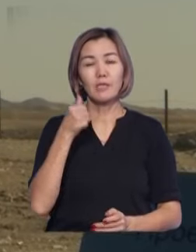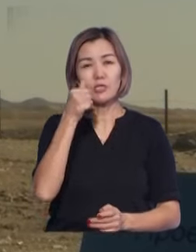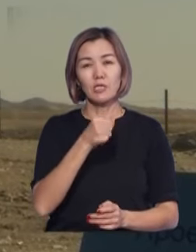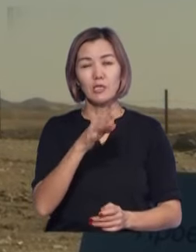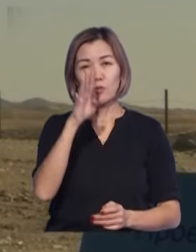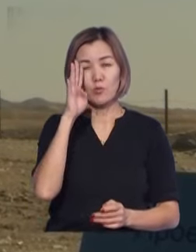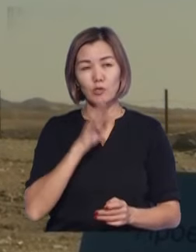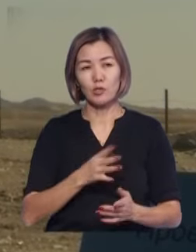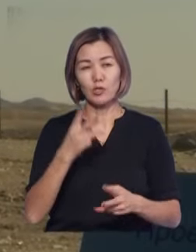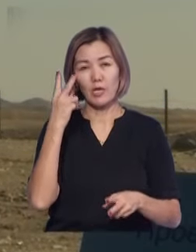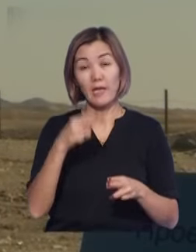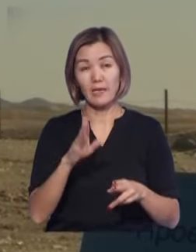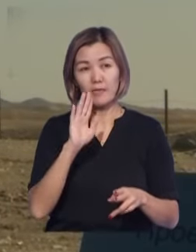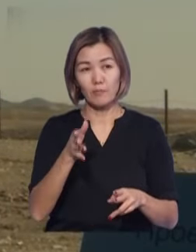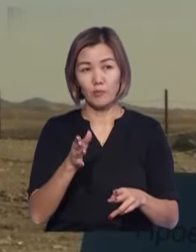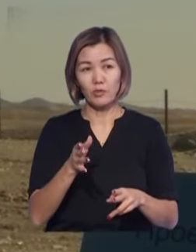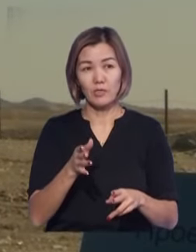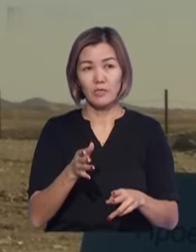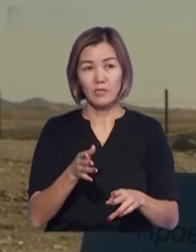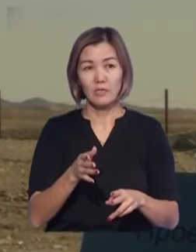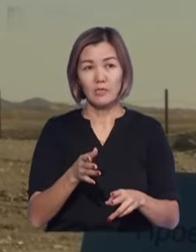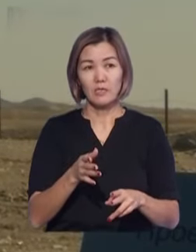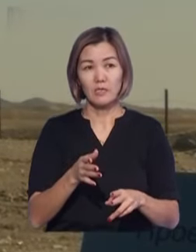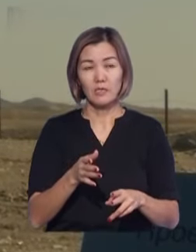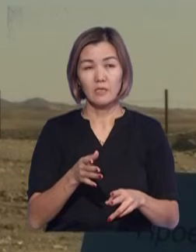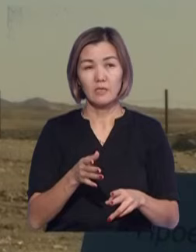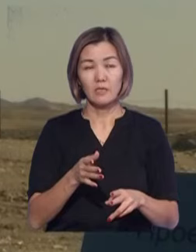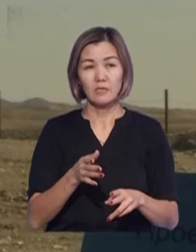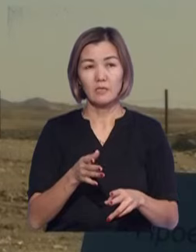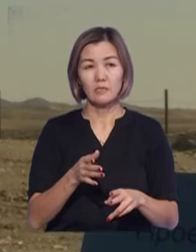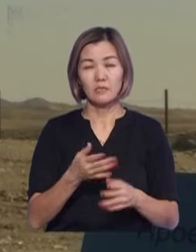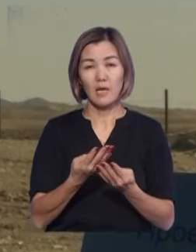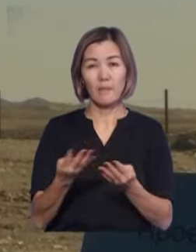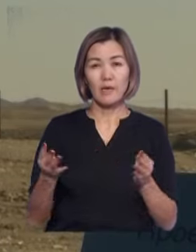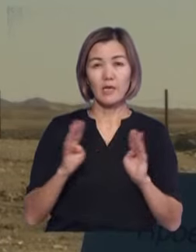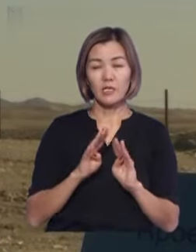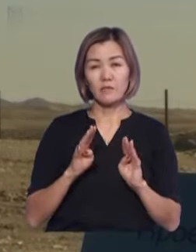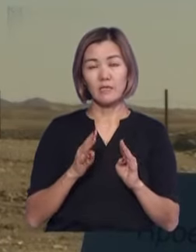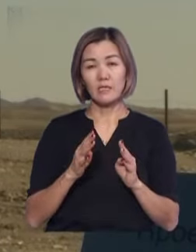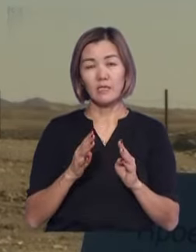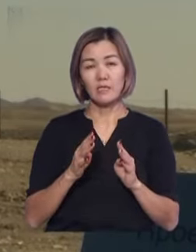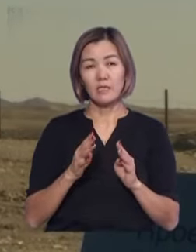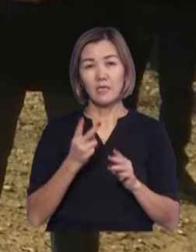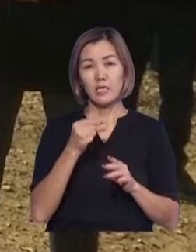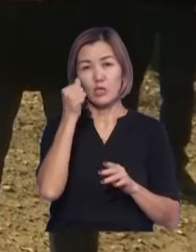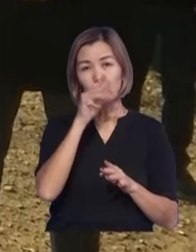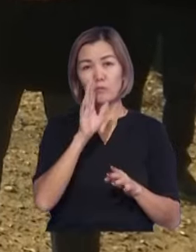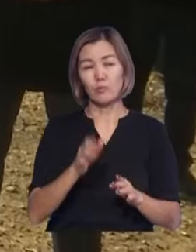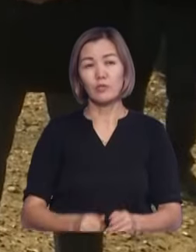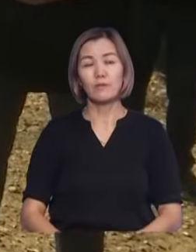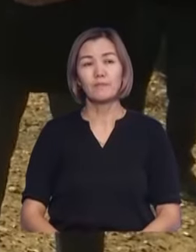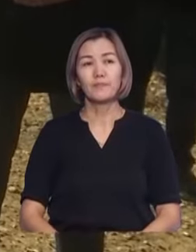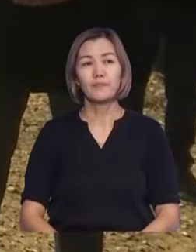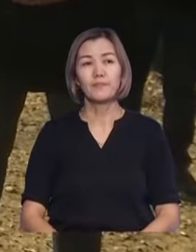4-ші кварталында бітіреміз. Облагораживание территории дегенде ол 2 жыл болады проект бойынша. Осының